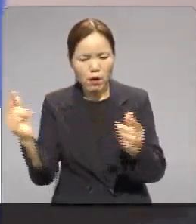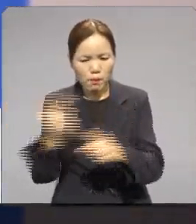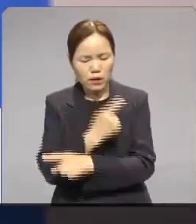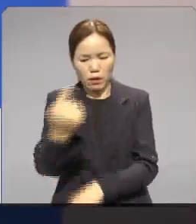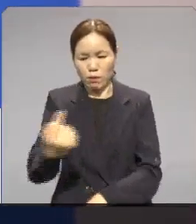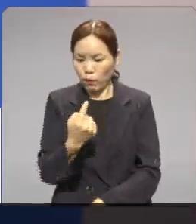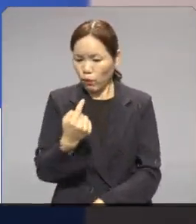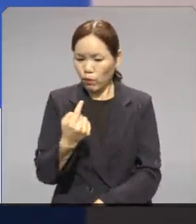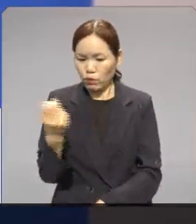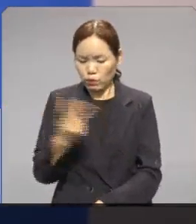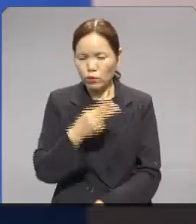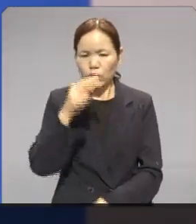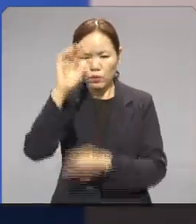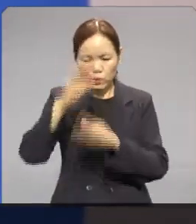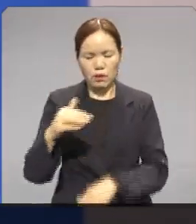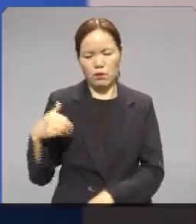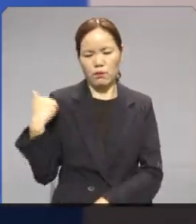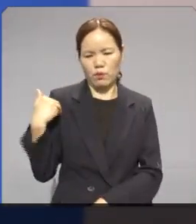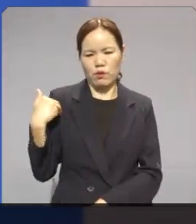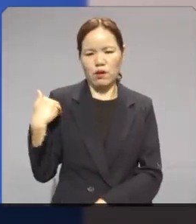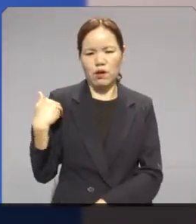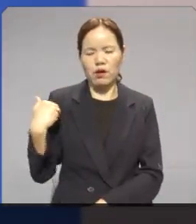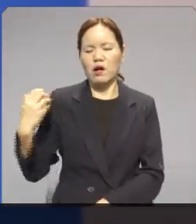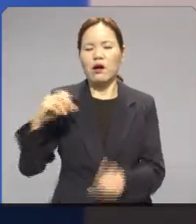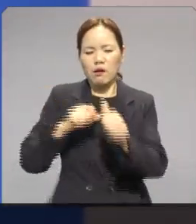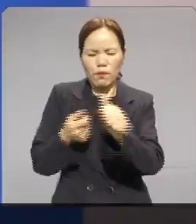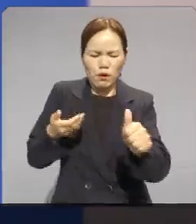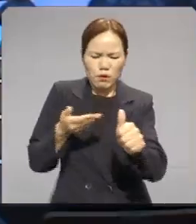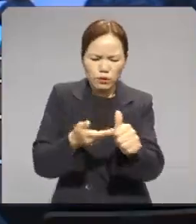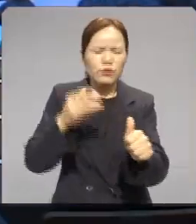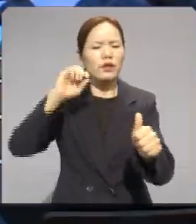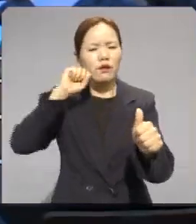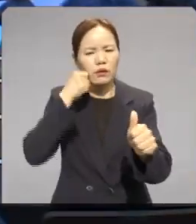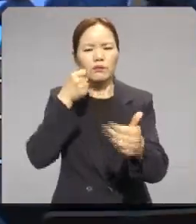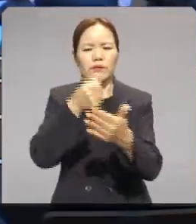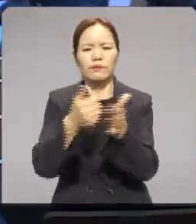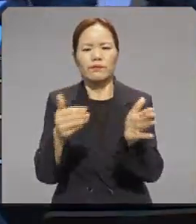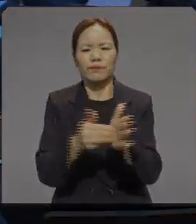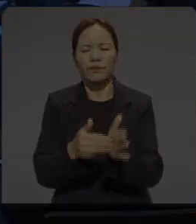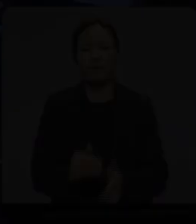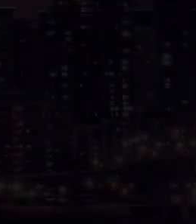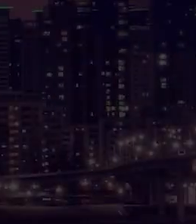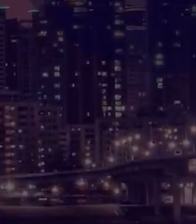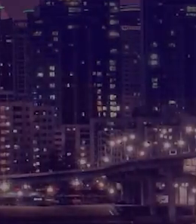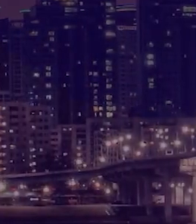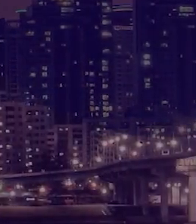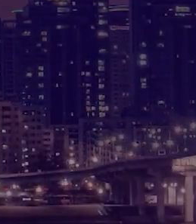인식한 사실이 확인되지 않아 책임을 묻기 어렵다고 결론 내렸습니다.